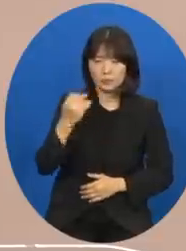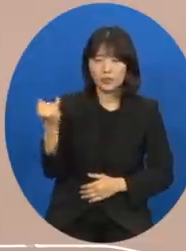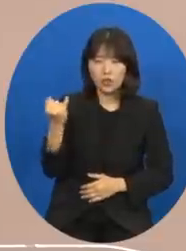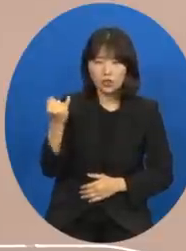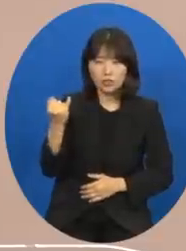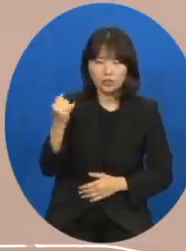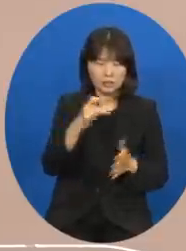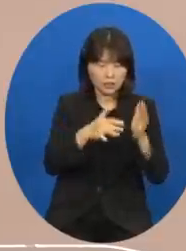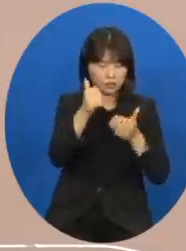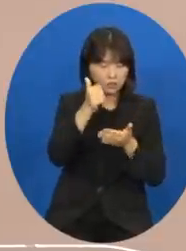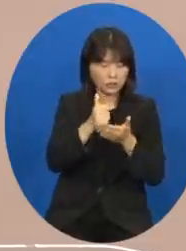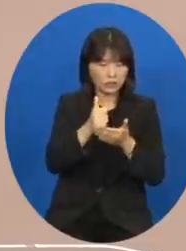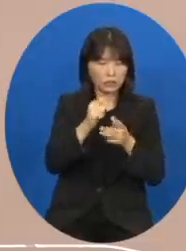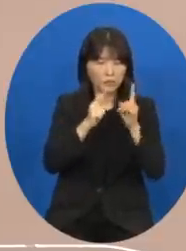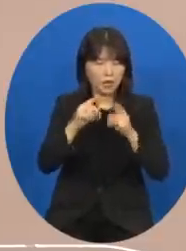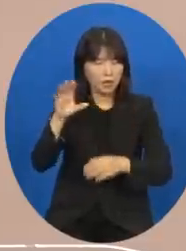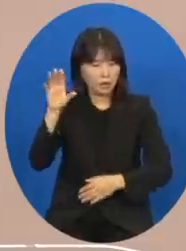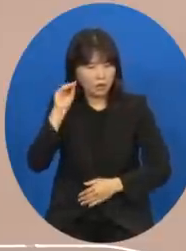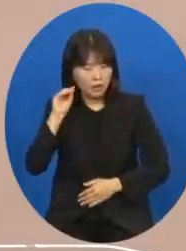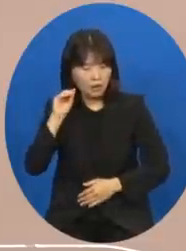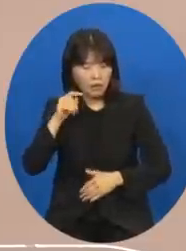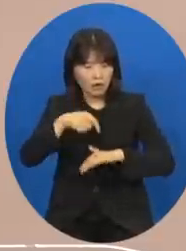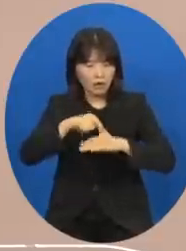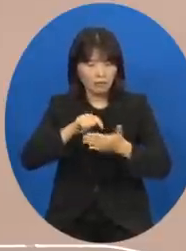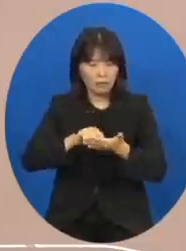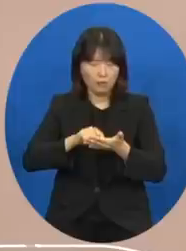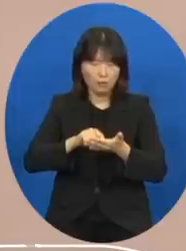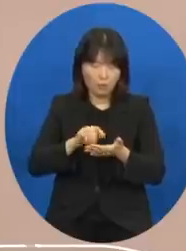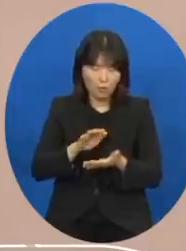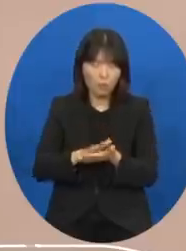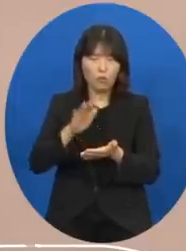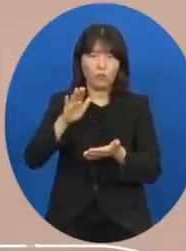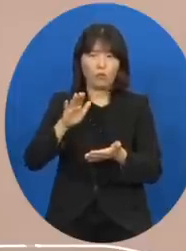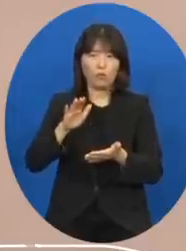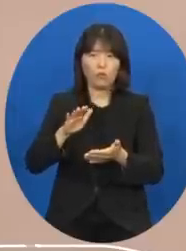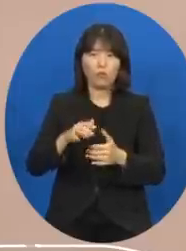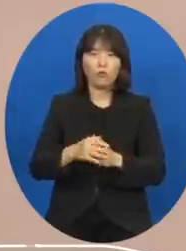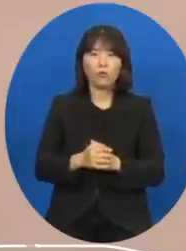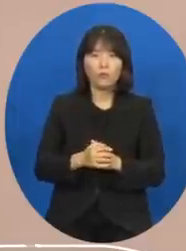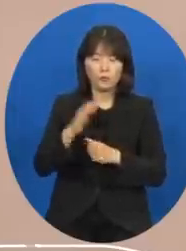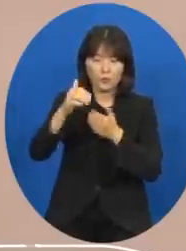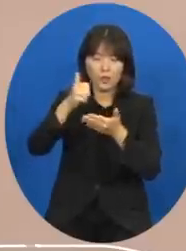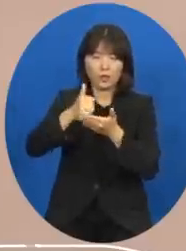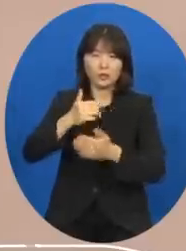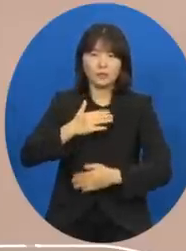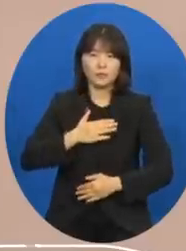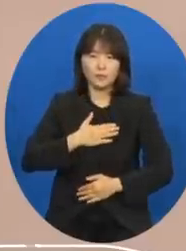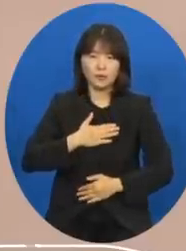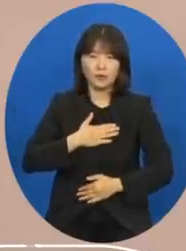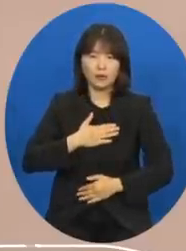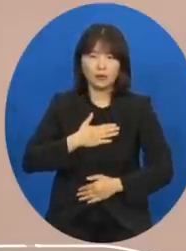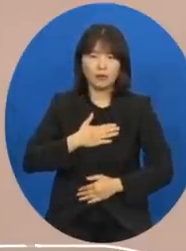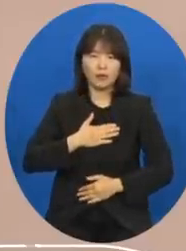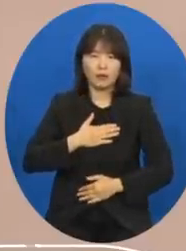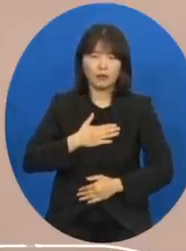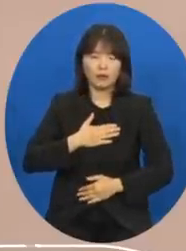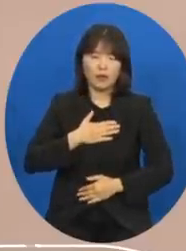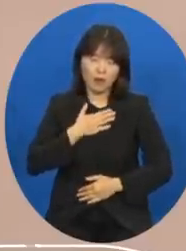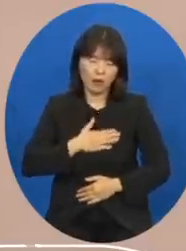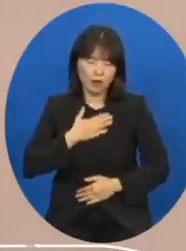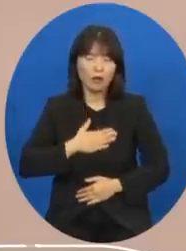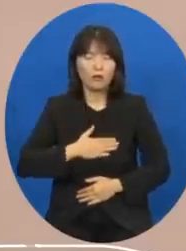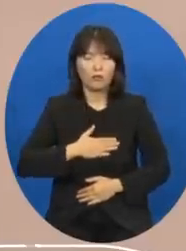듣고 마음이 확 뜨거워졌어요. 하나님이 나를 여전히